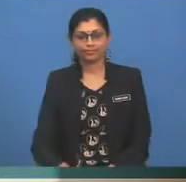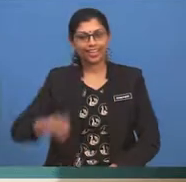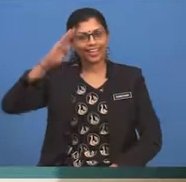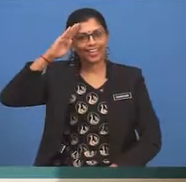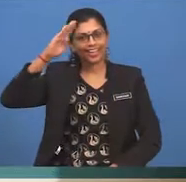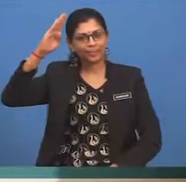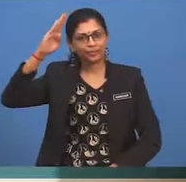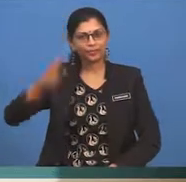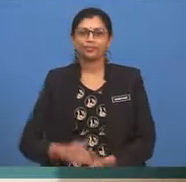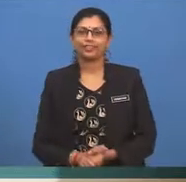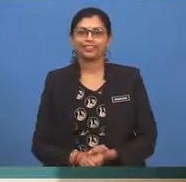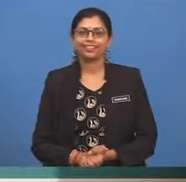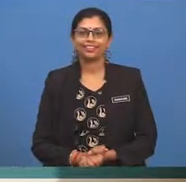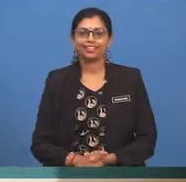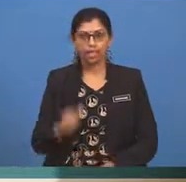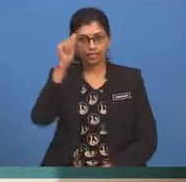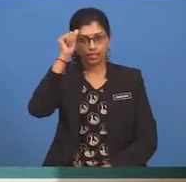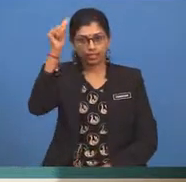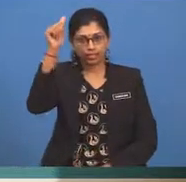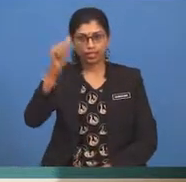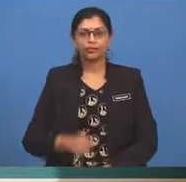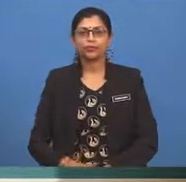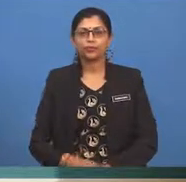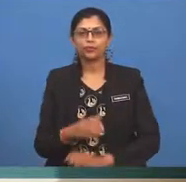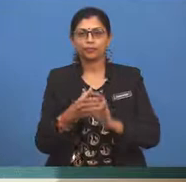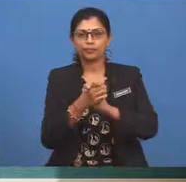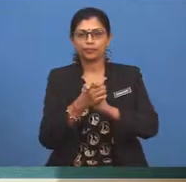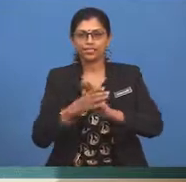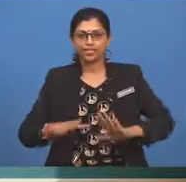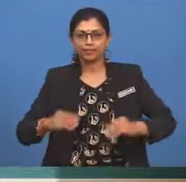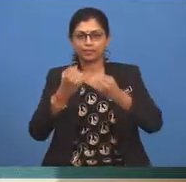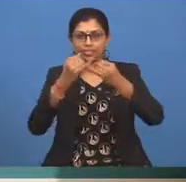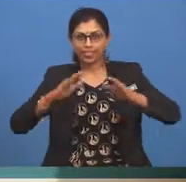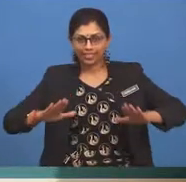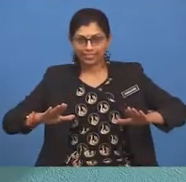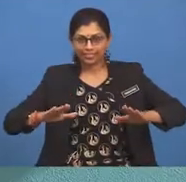Hello murid-murid. Assalamualaikum dan salam sejahtera.